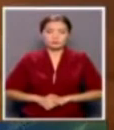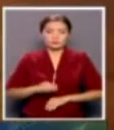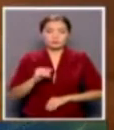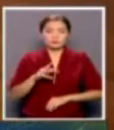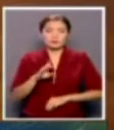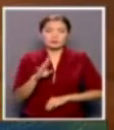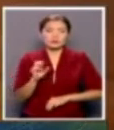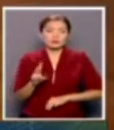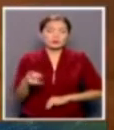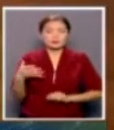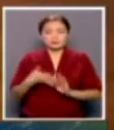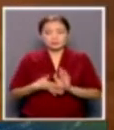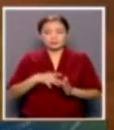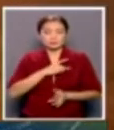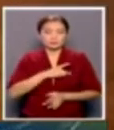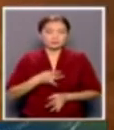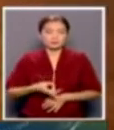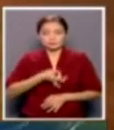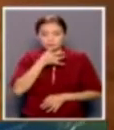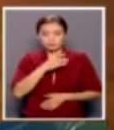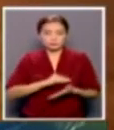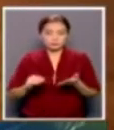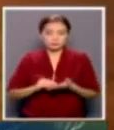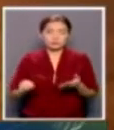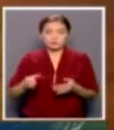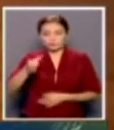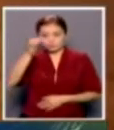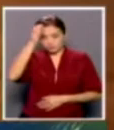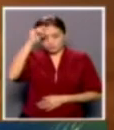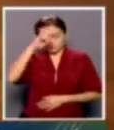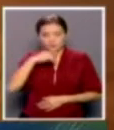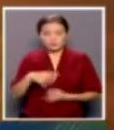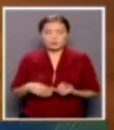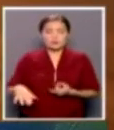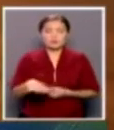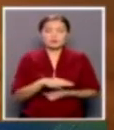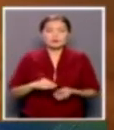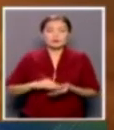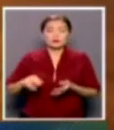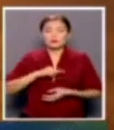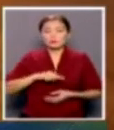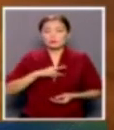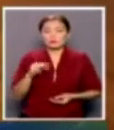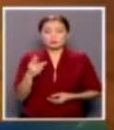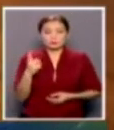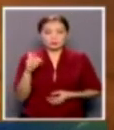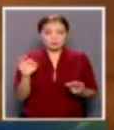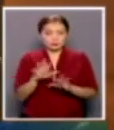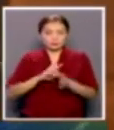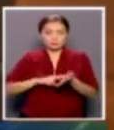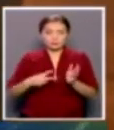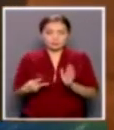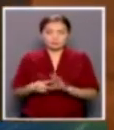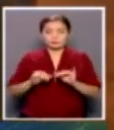Жумекен ұлт ақыны тереңнен толғап жүректі қозғап жазған тұңғиық ақын. Қазақ жерінде жампоз ақын шығармашылығы Жумекеннің жүз өлең жобасы